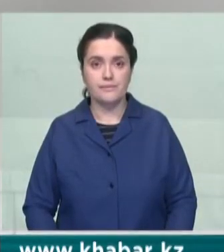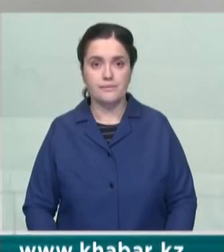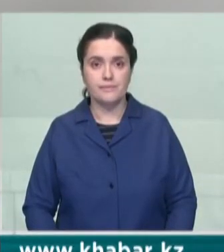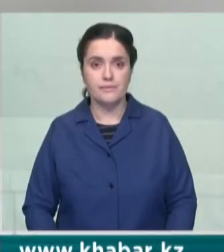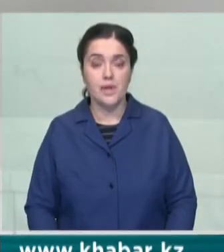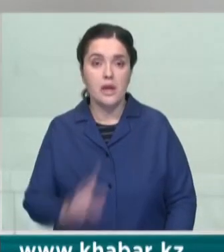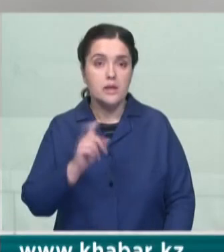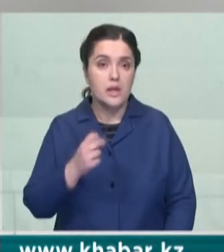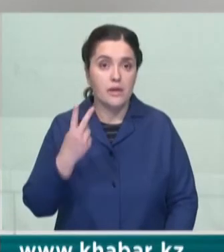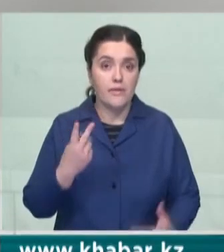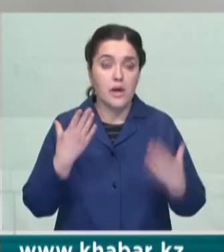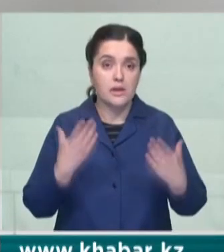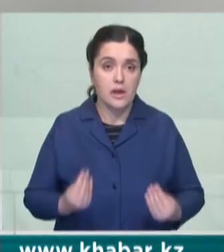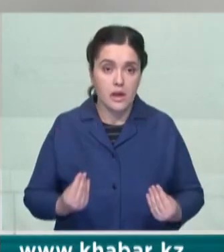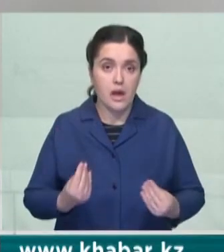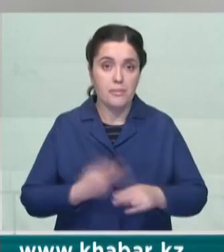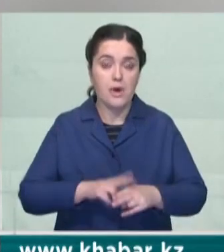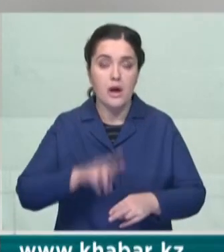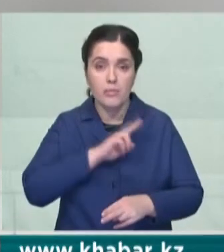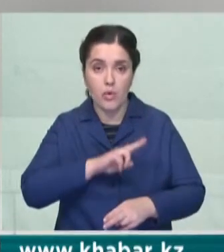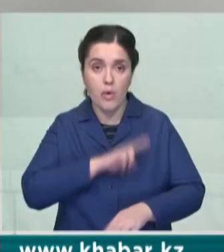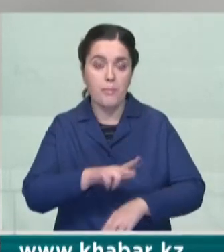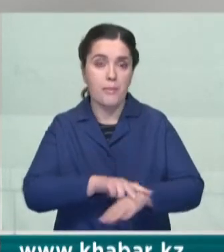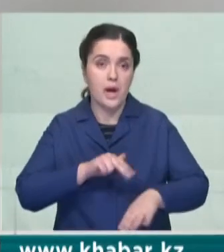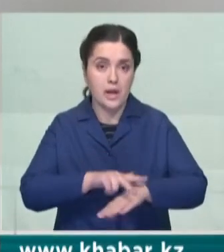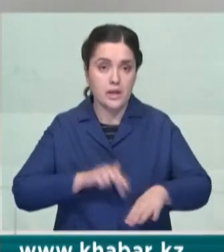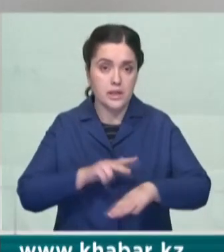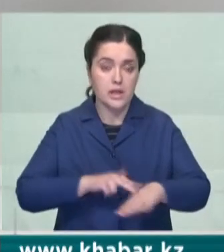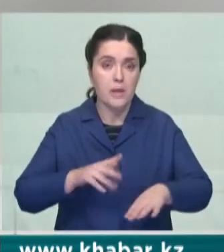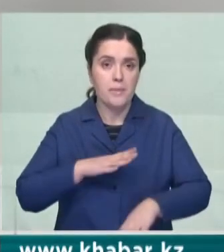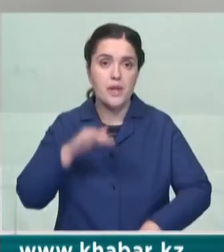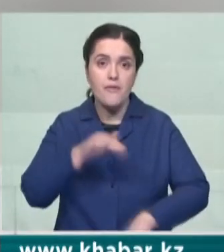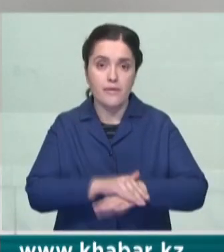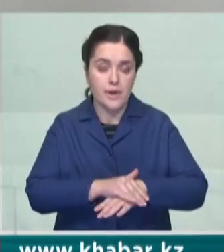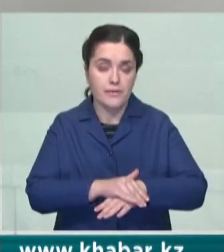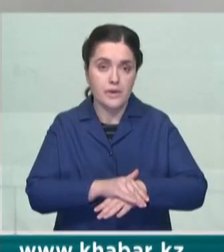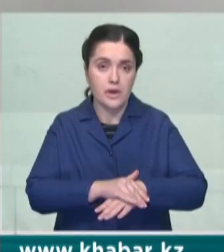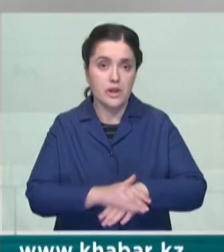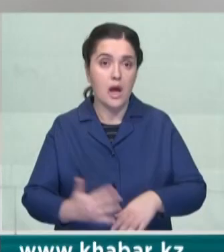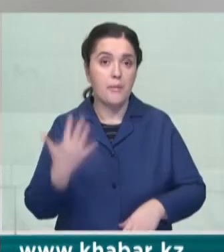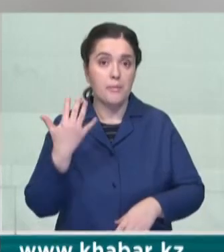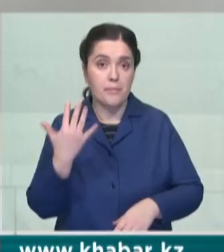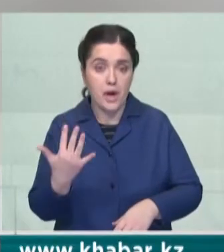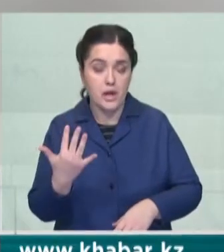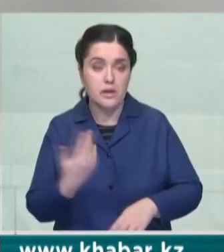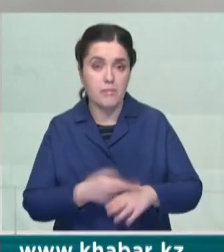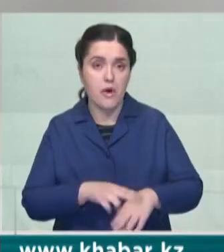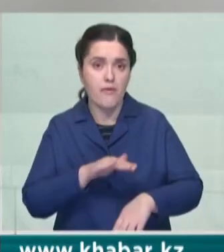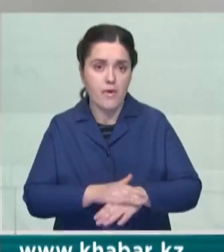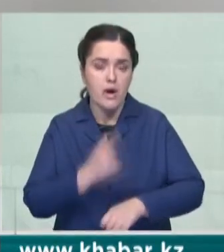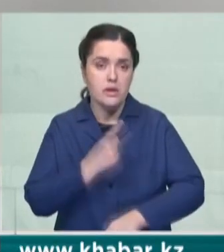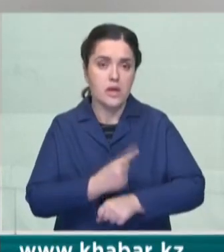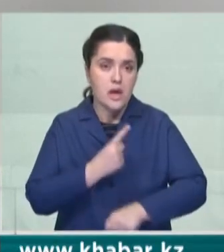За два дня сотрудниками полиции было выявлено 5 фактов незаконной